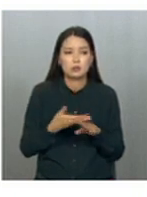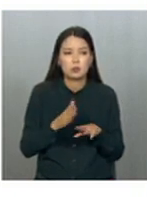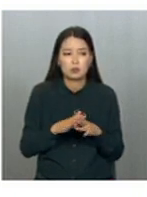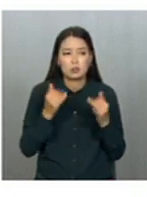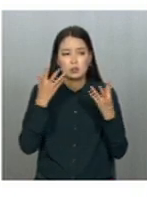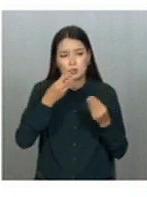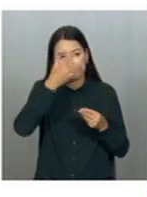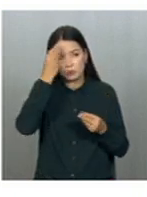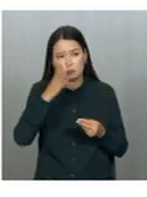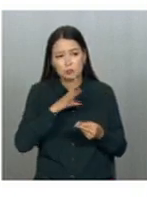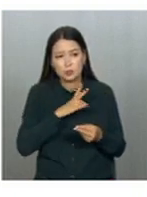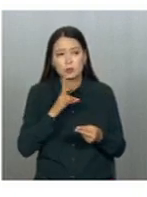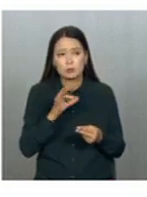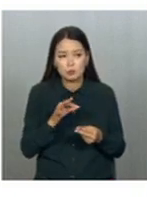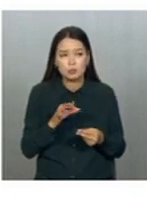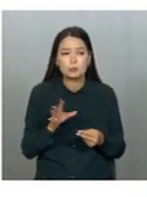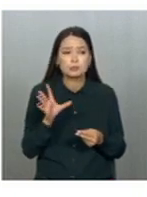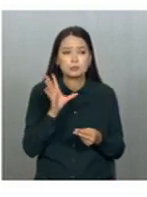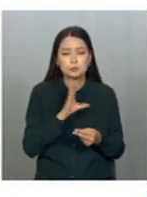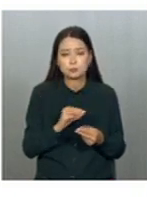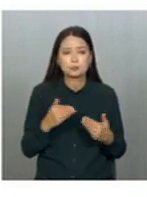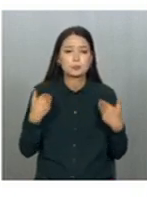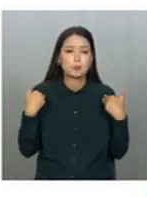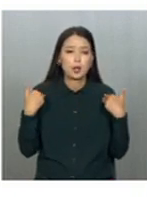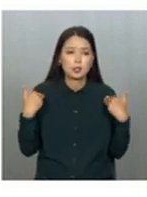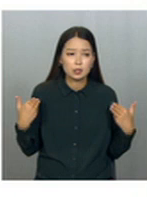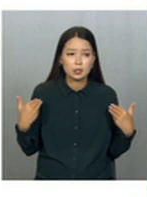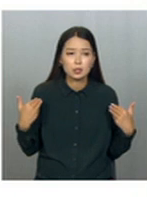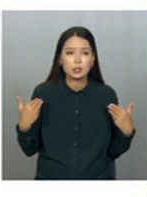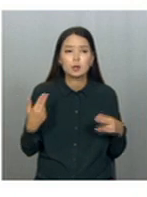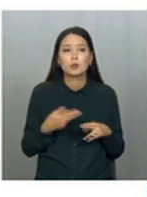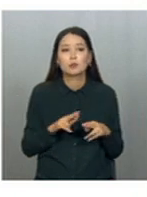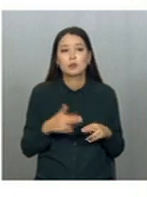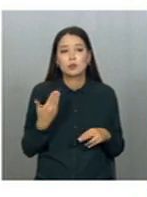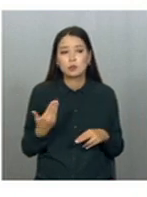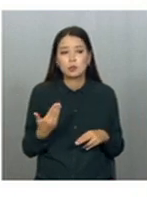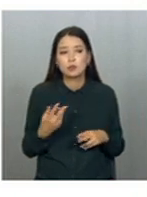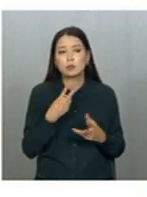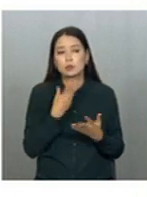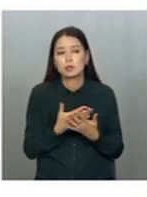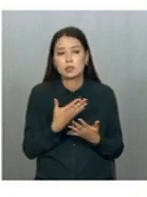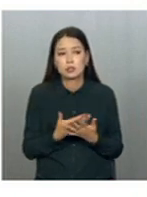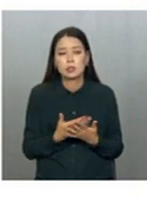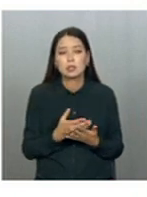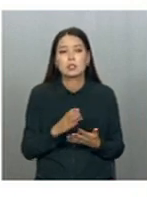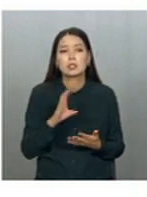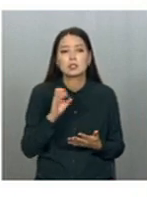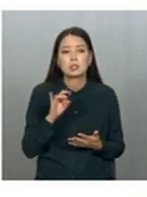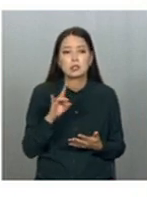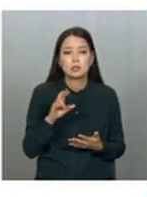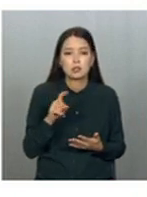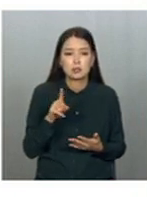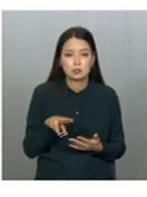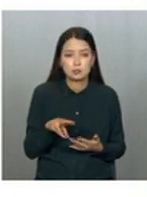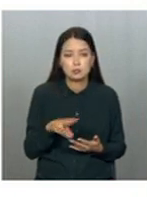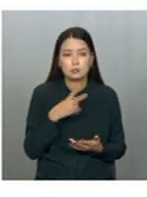ғой, бірақ айыпқа бұйырма, батыр деп, бұл жерде иноземцевті кекесін түрде кекетіп,